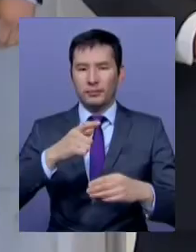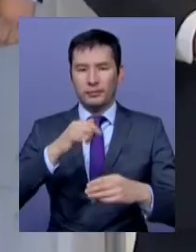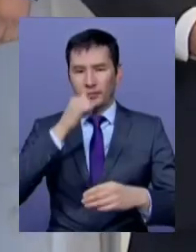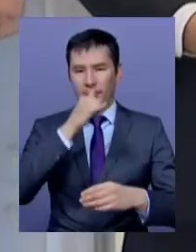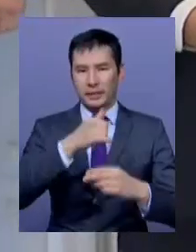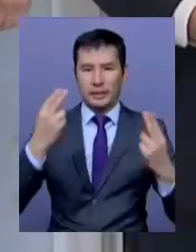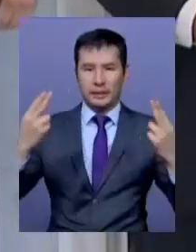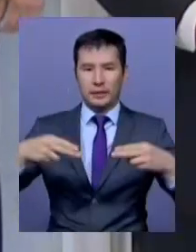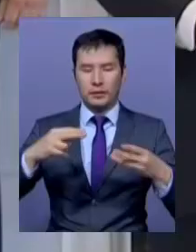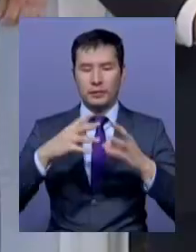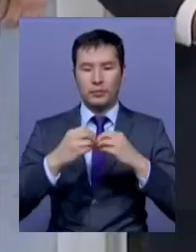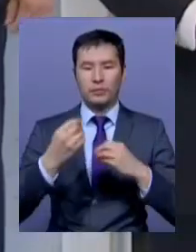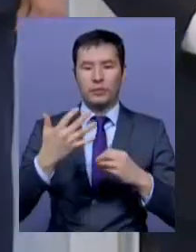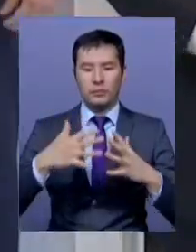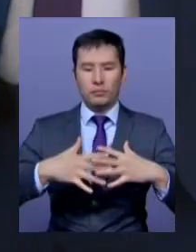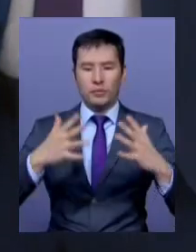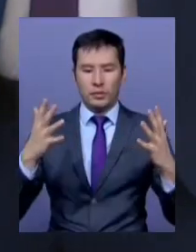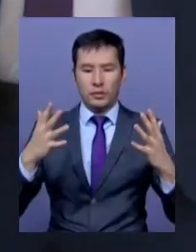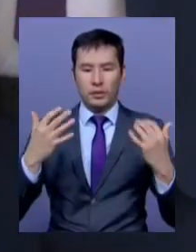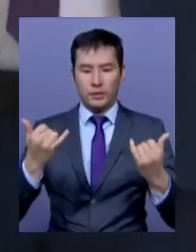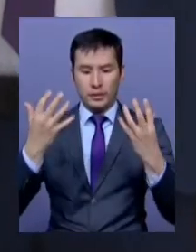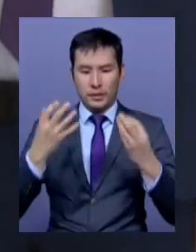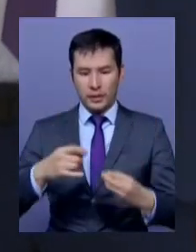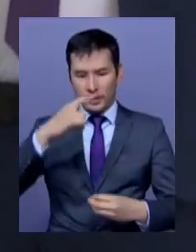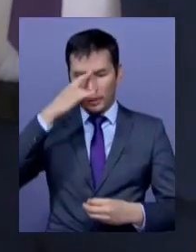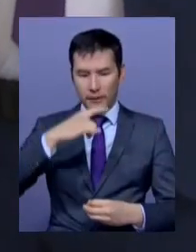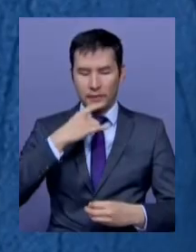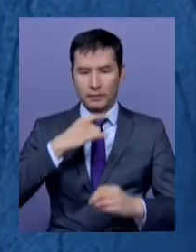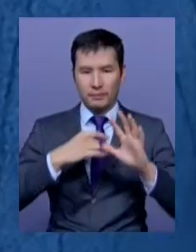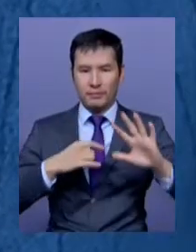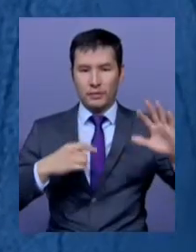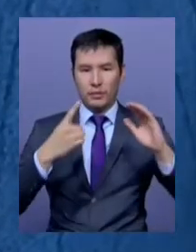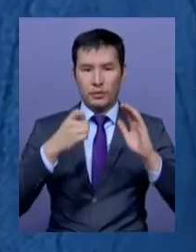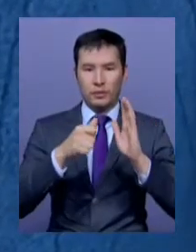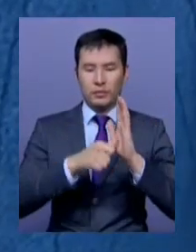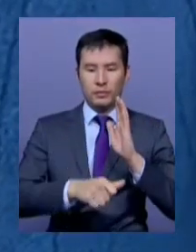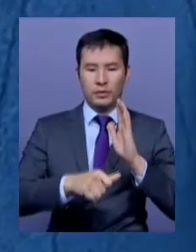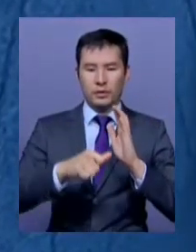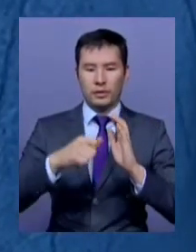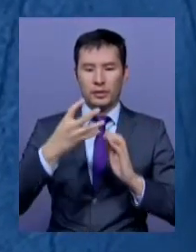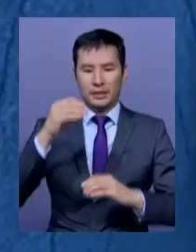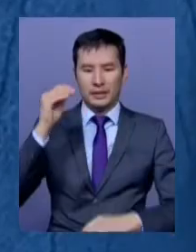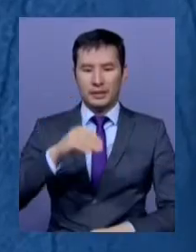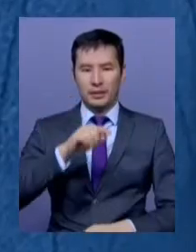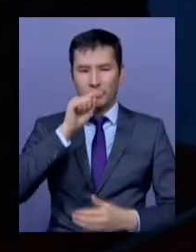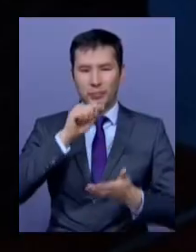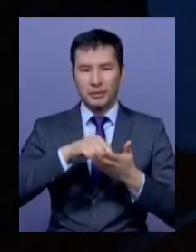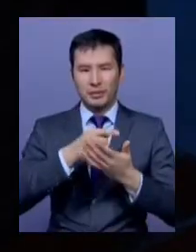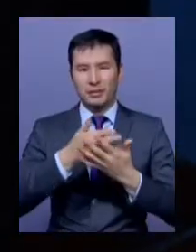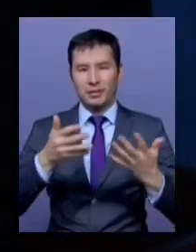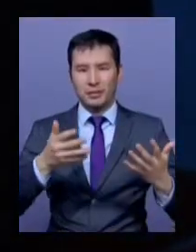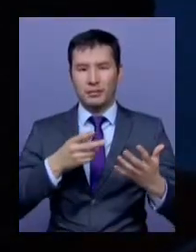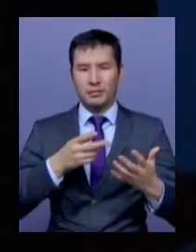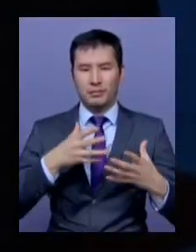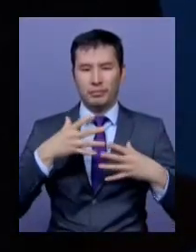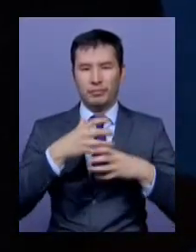естіртпейтін арнайы материалдардан жасалған музыкалық сыныптар, түрлі дайындық залдары мен жастардың шығармашылық қабілетін дамытуға арналған барлық жағдай